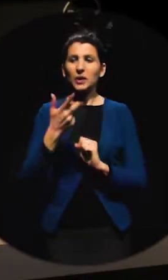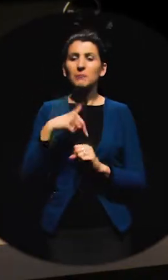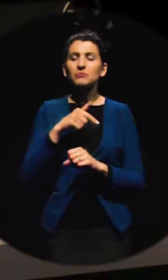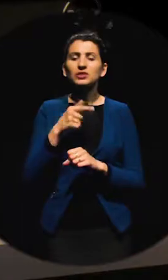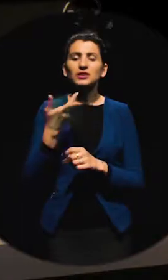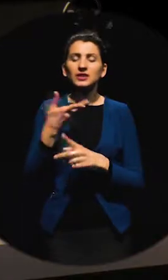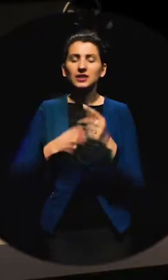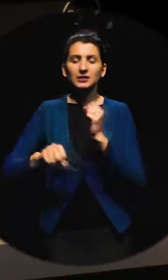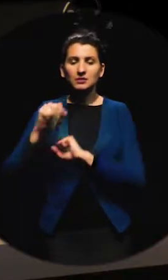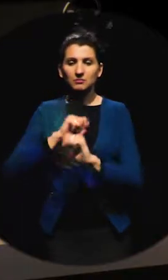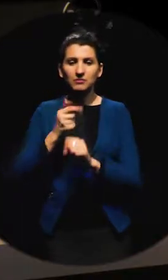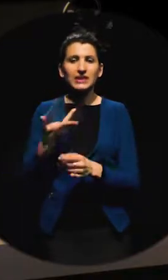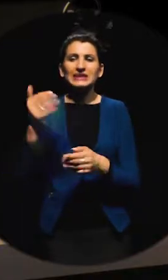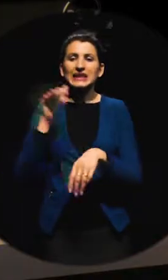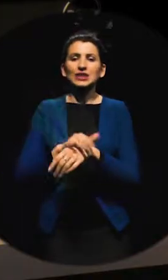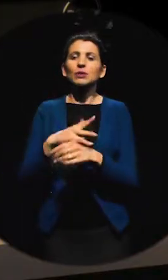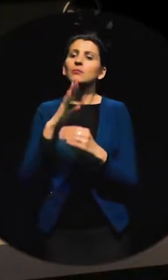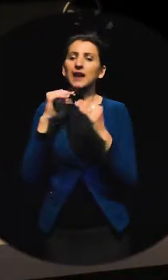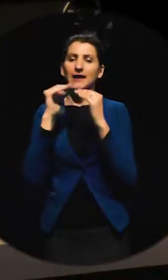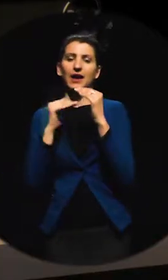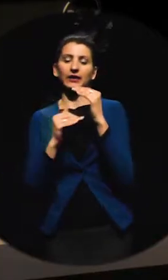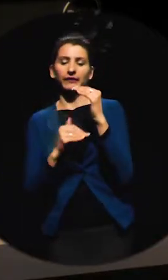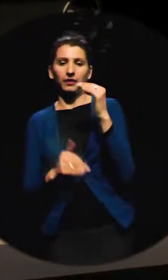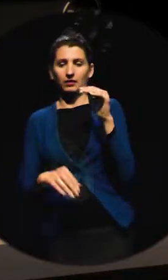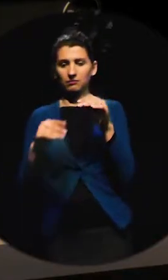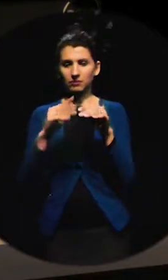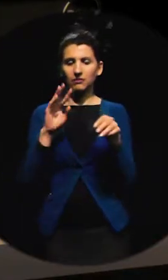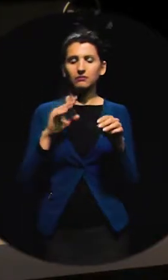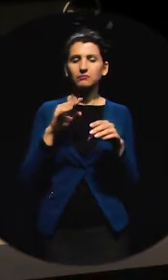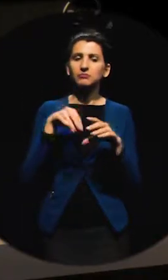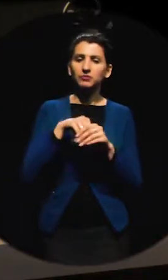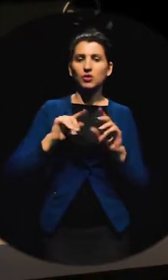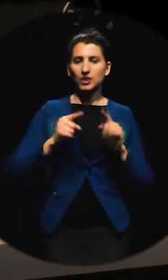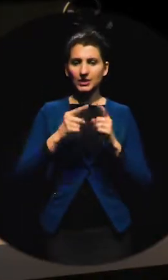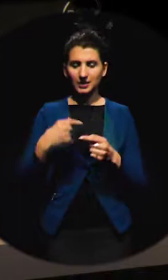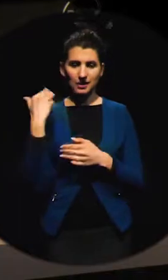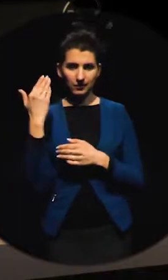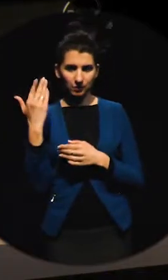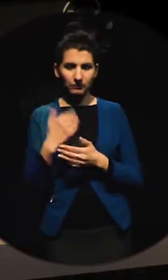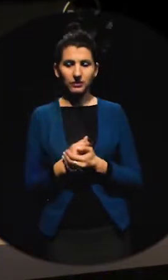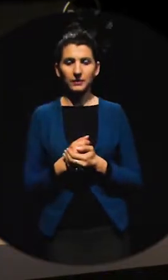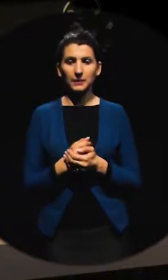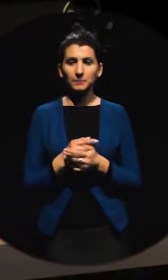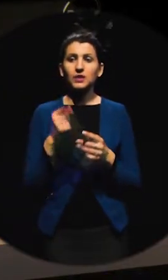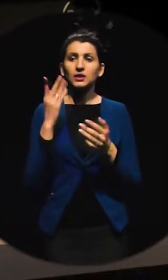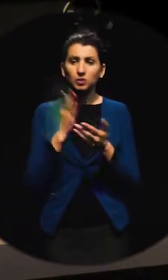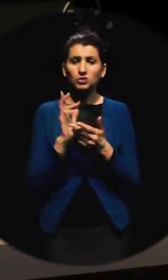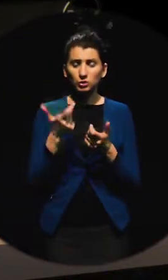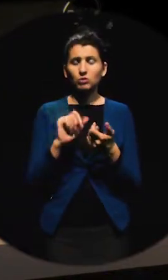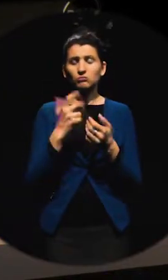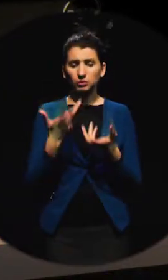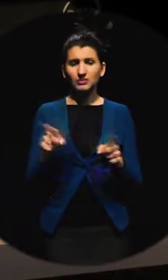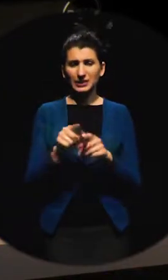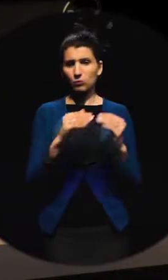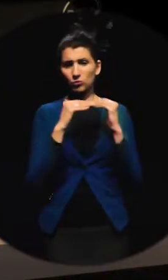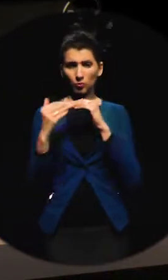na hierarchię obowiązującą w ramach organizacji charytatywnych, które są tworzone przez osoby z niepełnosprawnościami, a decydują o tym, w